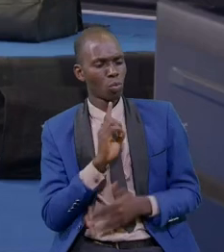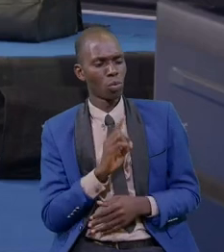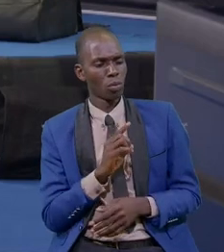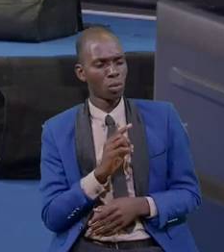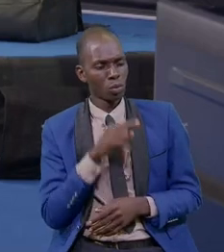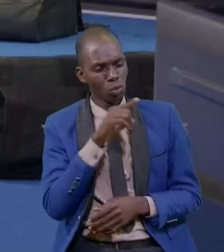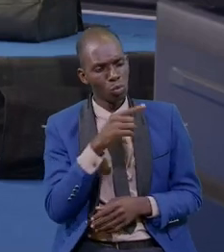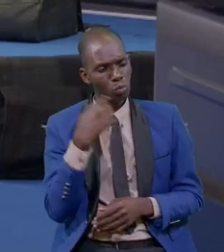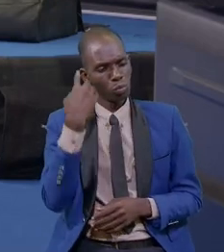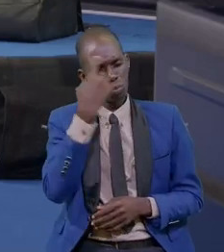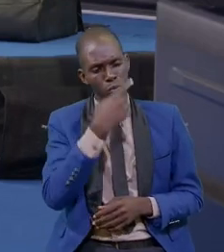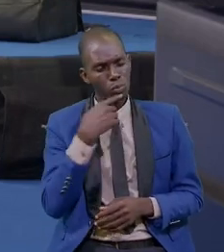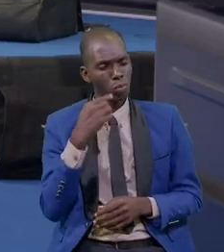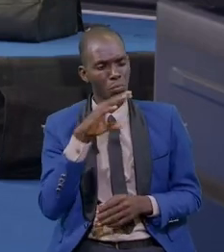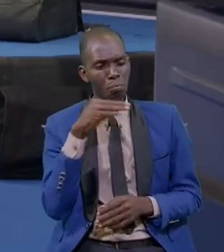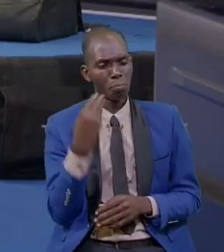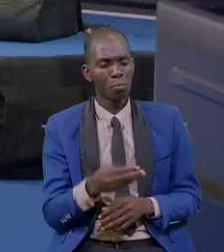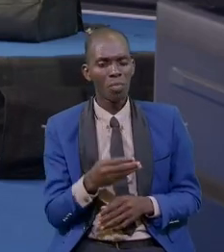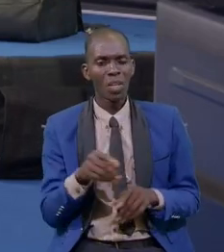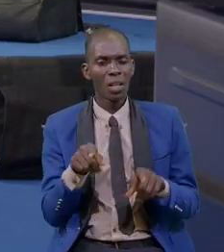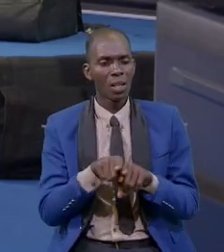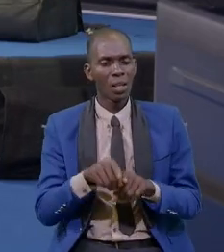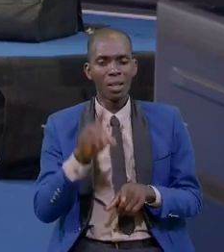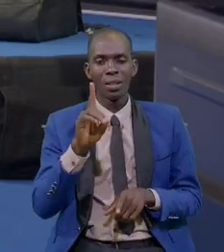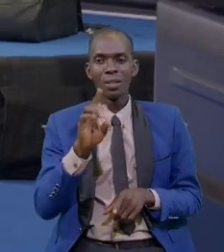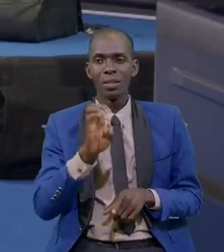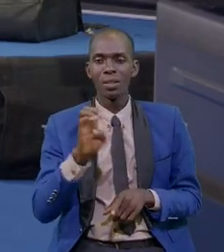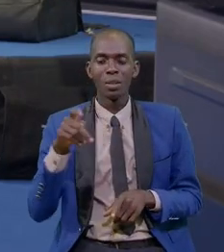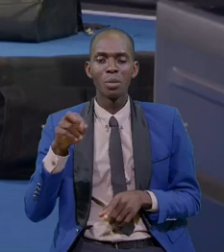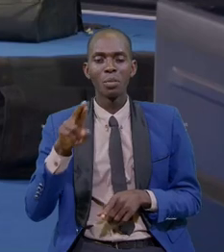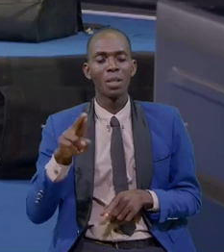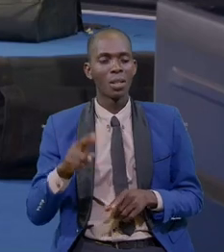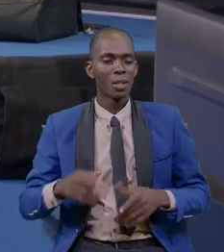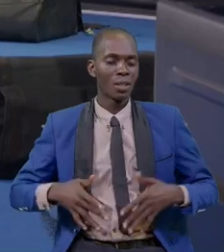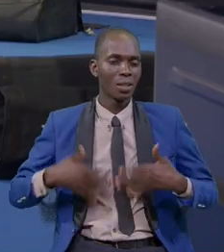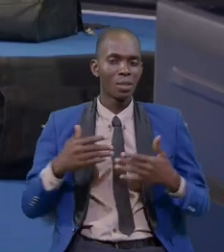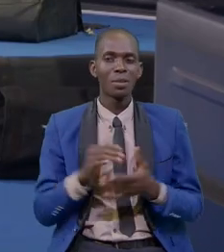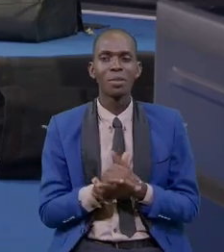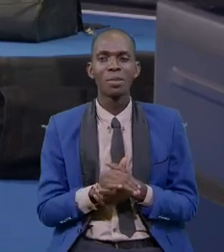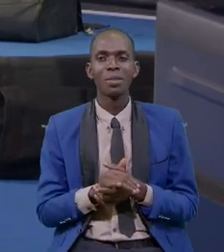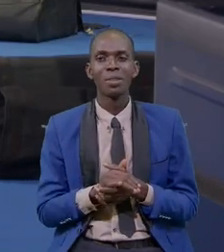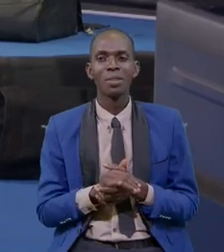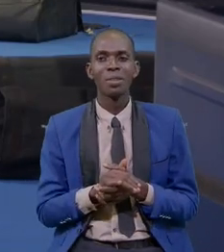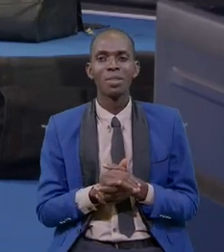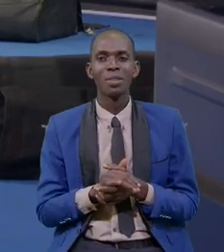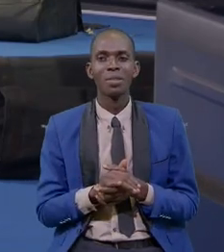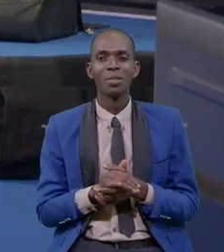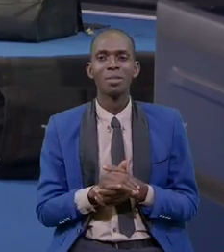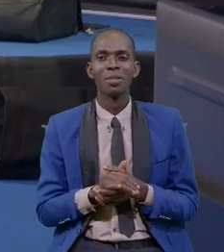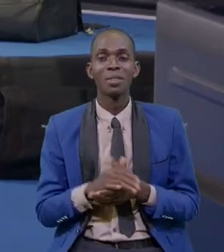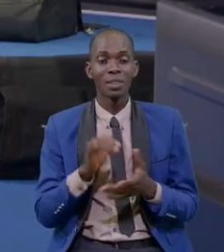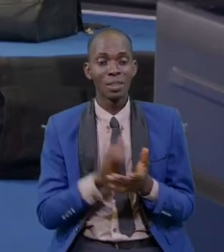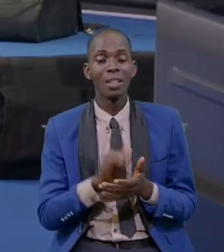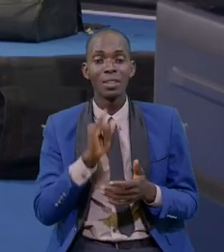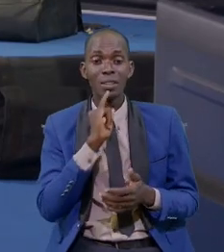ressembles. Dis-moi, tu ressembles. Parle, non? Ah, voilà, ça c'est mon voisin, ça c'est mon voisin.